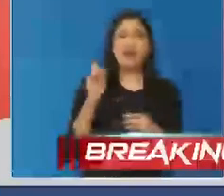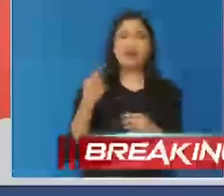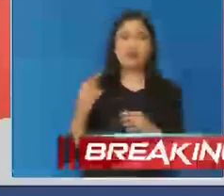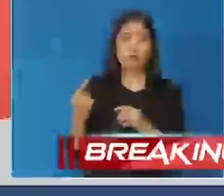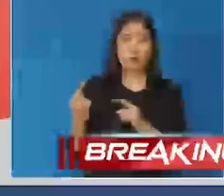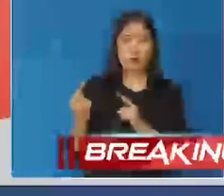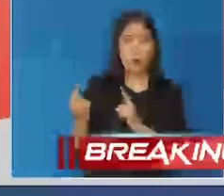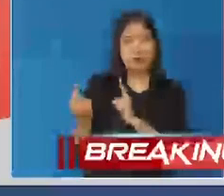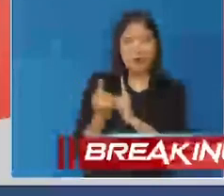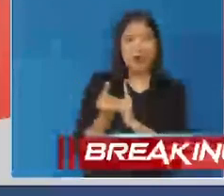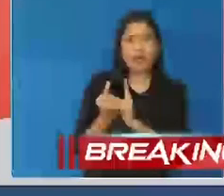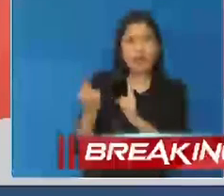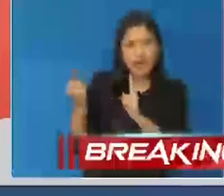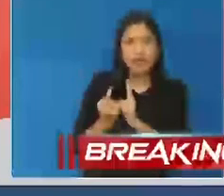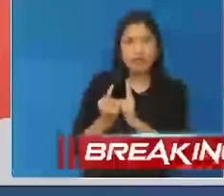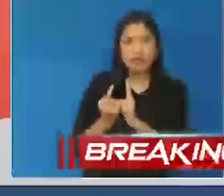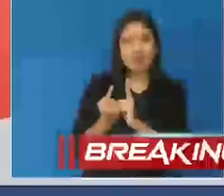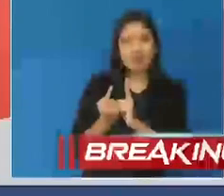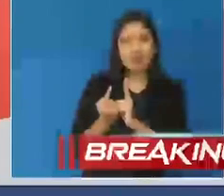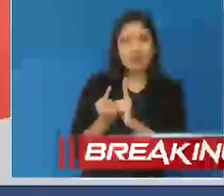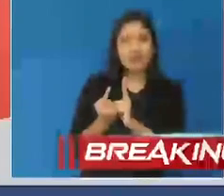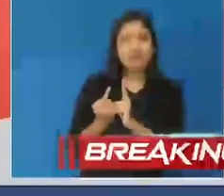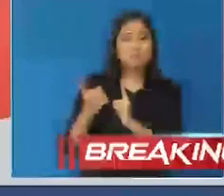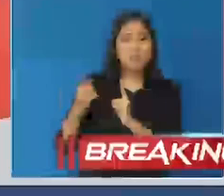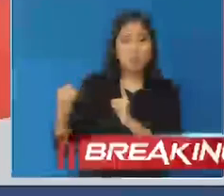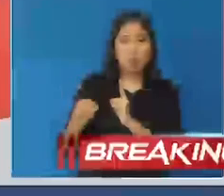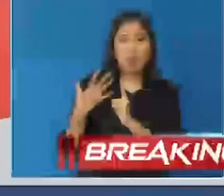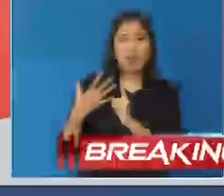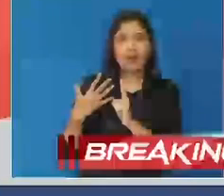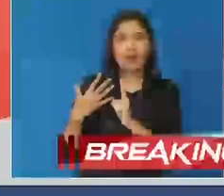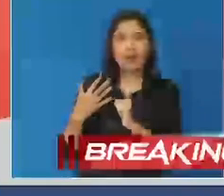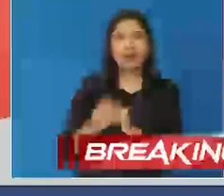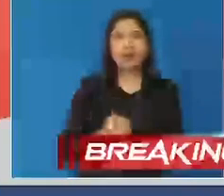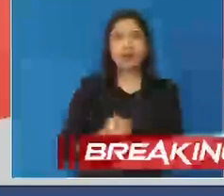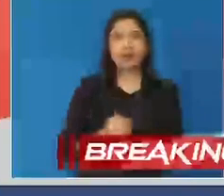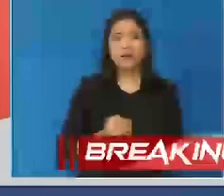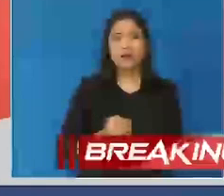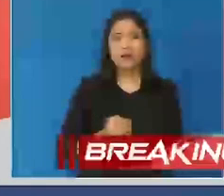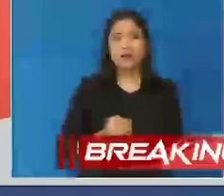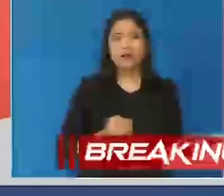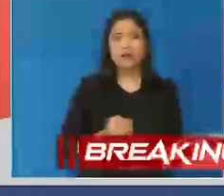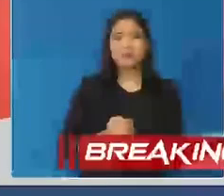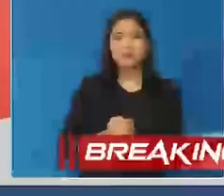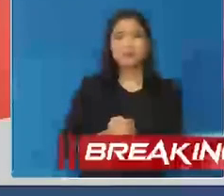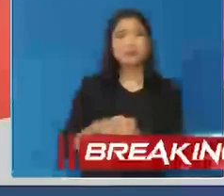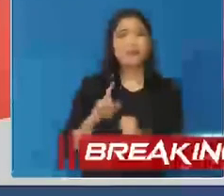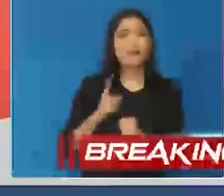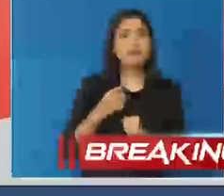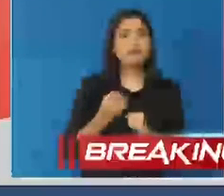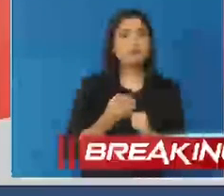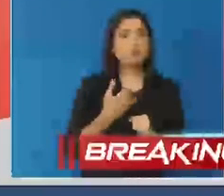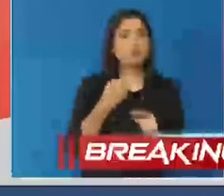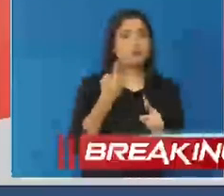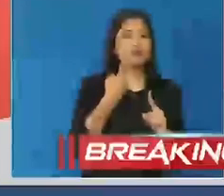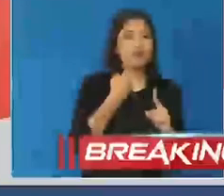dengan kasus ini sehingga kemudian terjadi penularan dan kemudian memunculkan angka yang